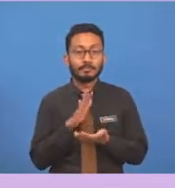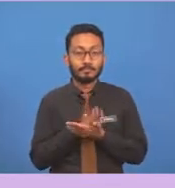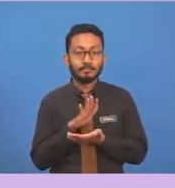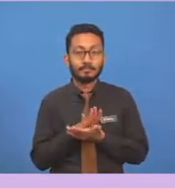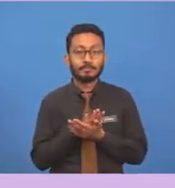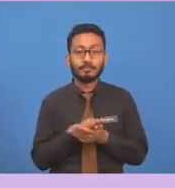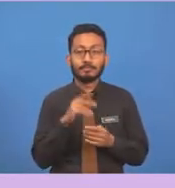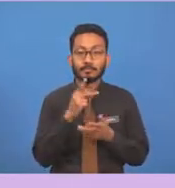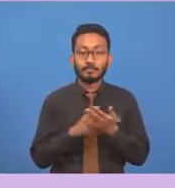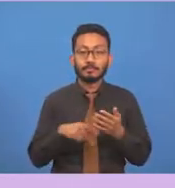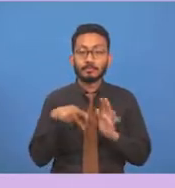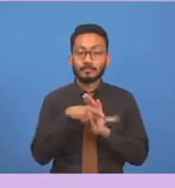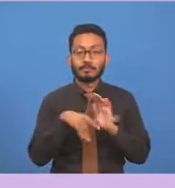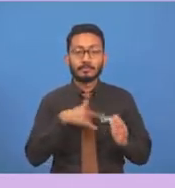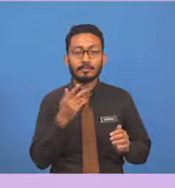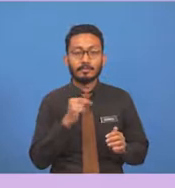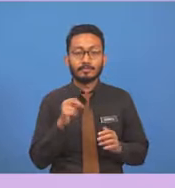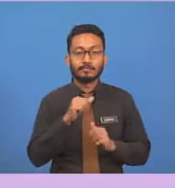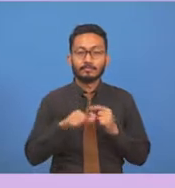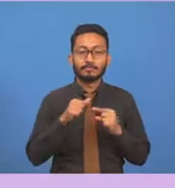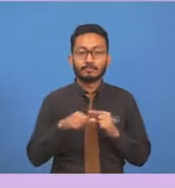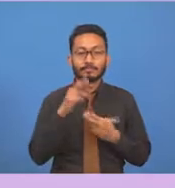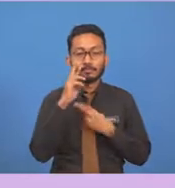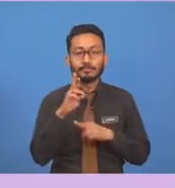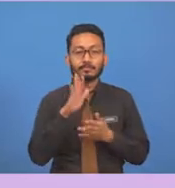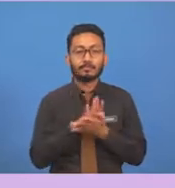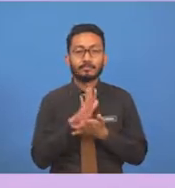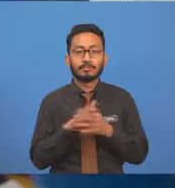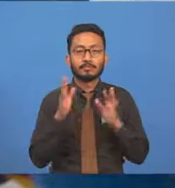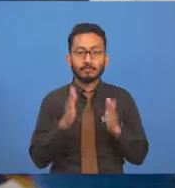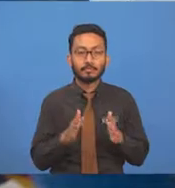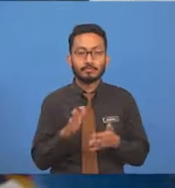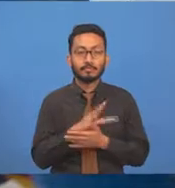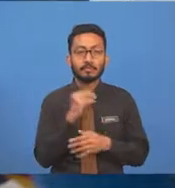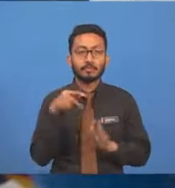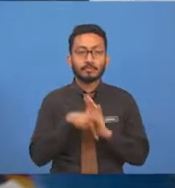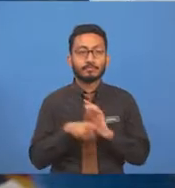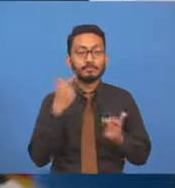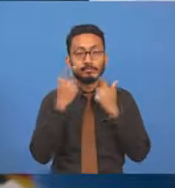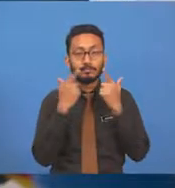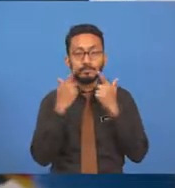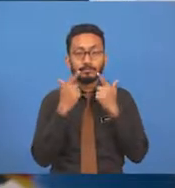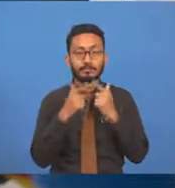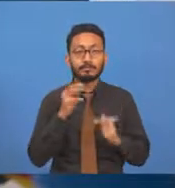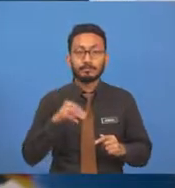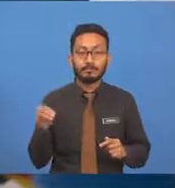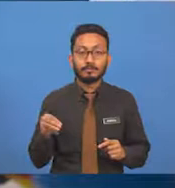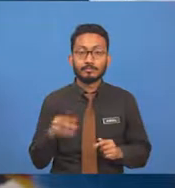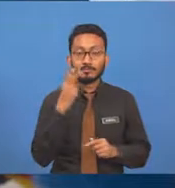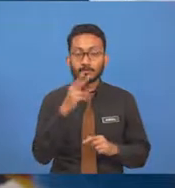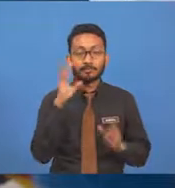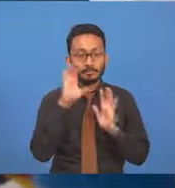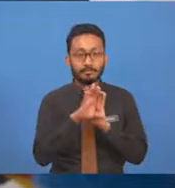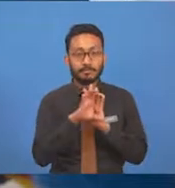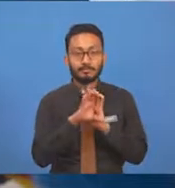perasaan apabila menghormati warga sekolah dan pelawat? Murid-murid, sila perhatikan gambar